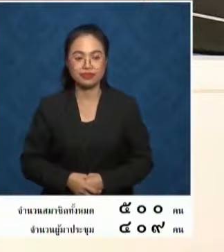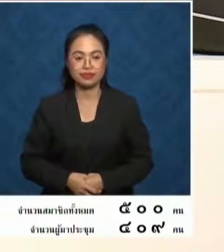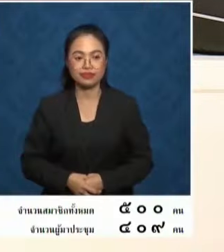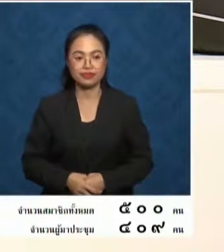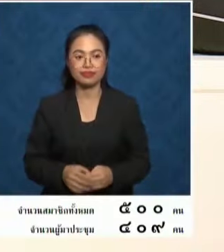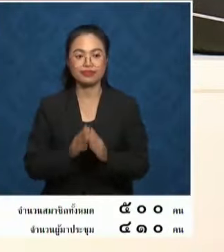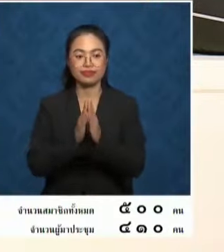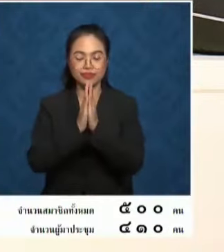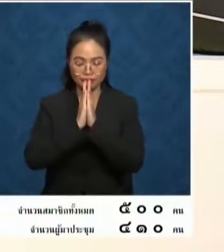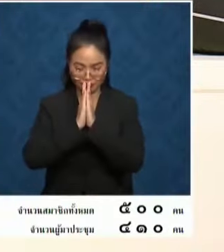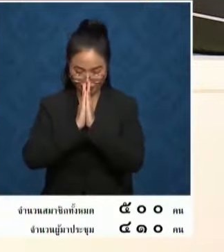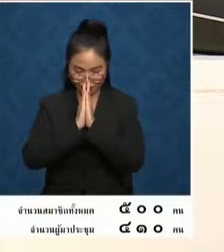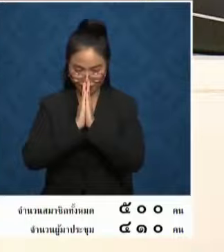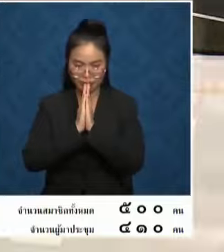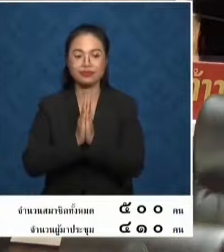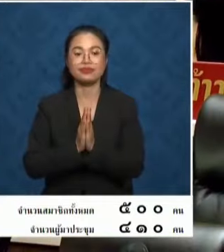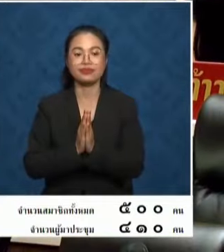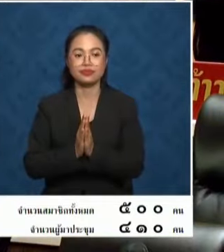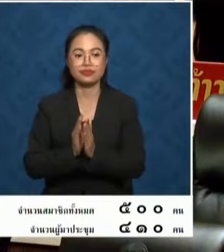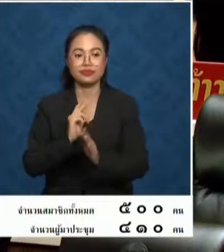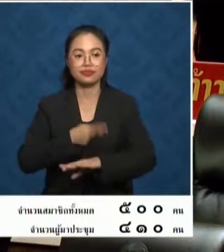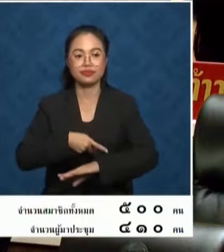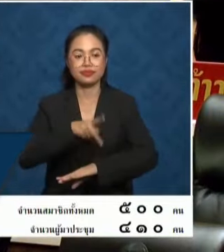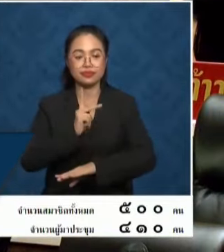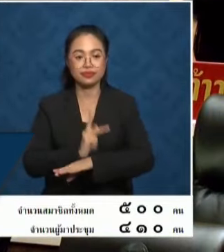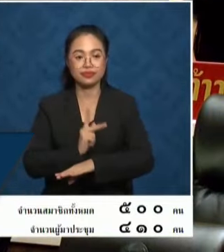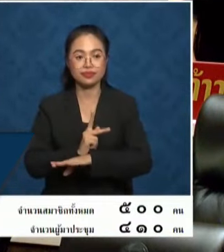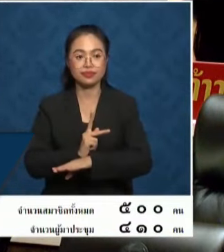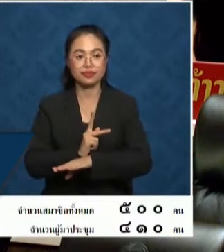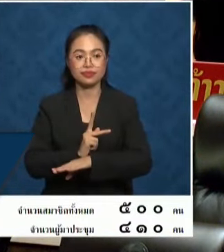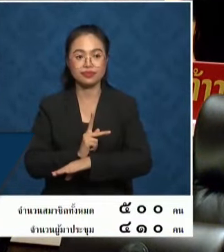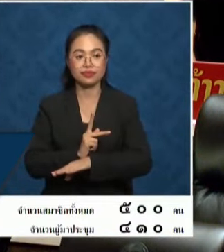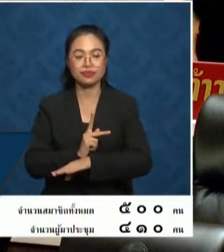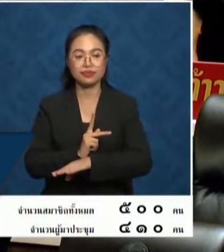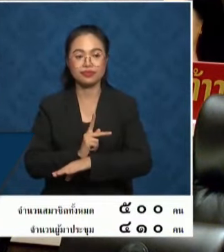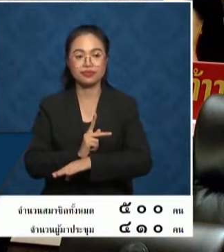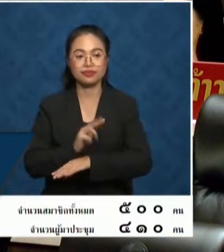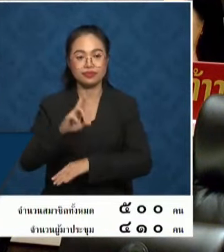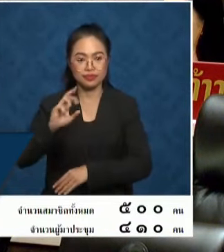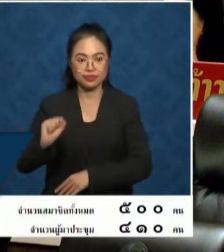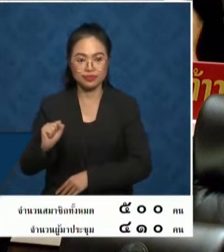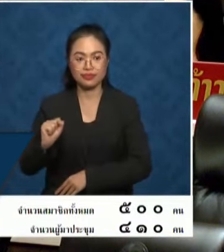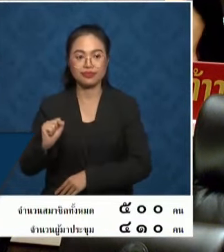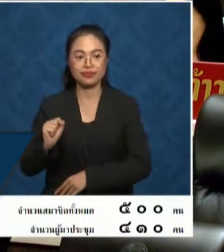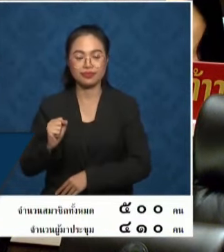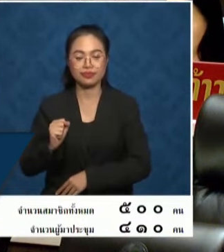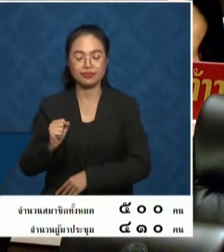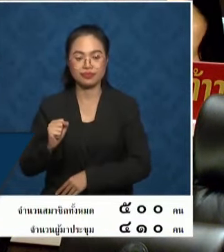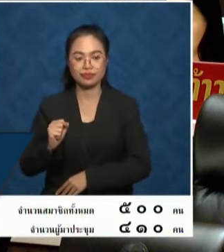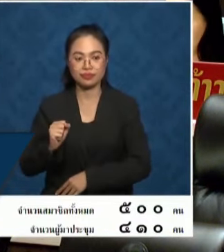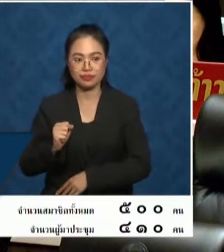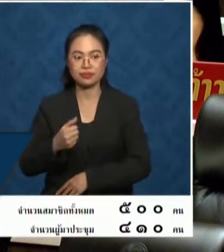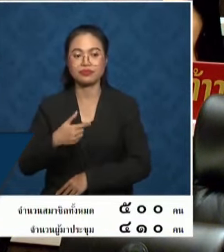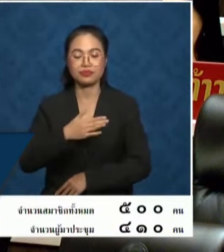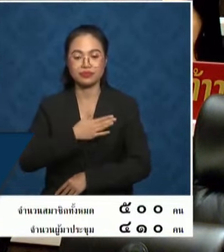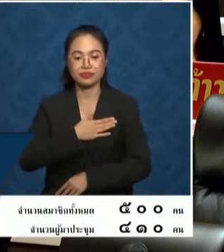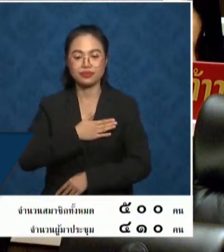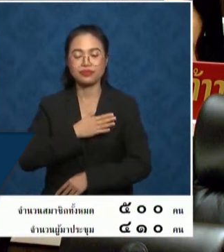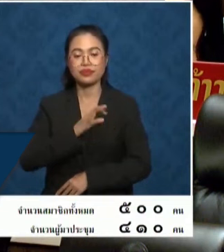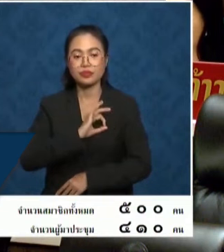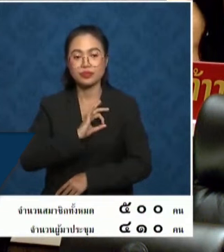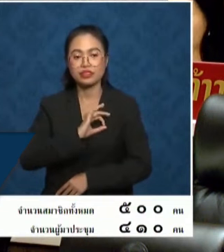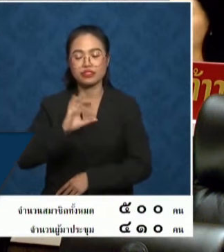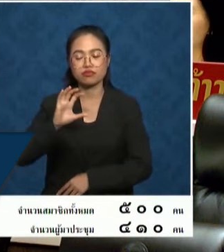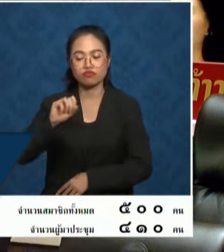ค่ะเรียนท่านประธานสภาที่เคารพนะคะดิฉันการณิกจันดาสมาชิกสภาผู้แทนราษฎรพักก้าวไกลจากจังหวัด